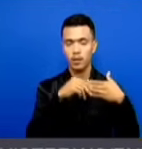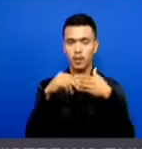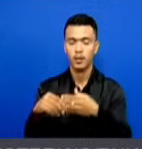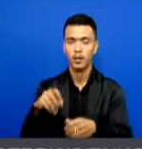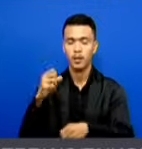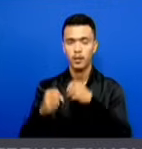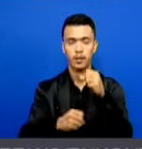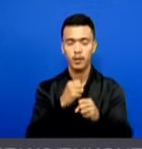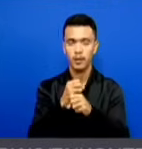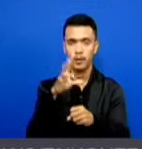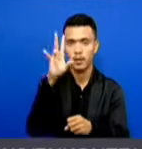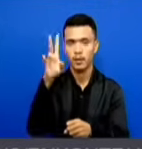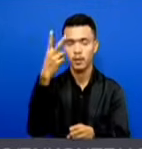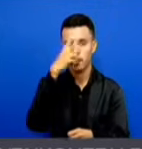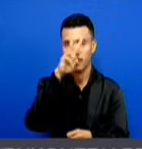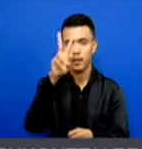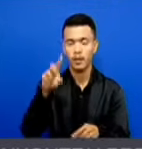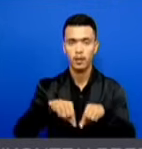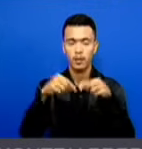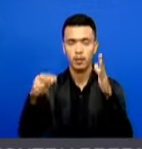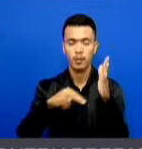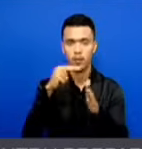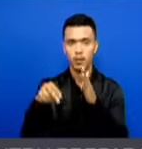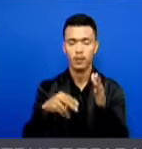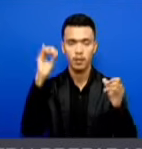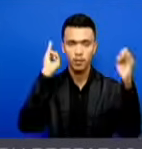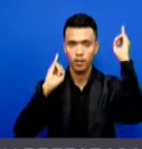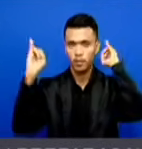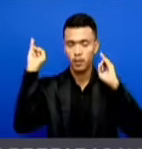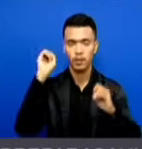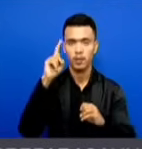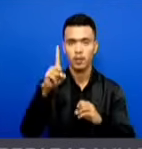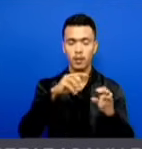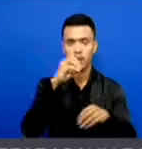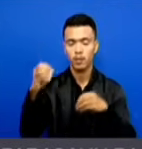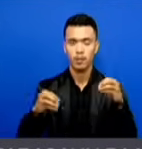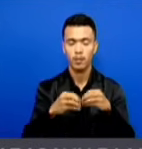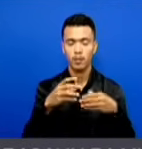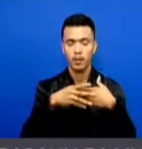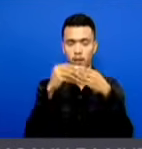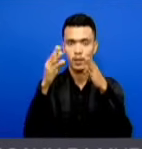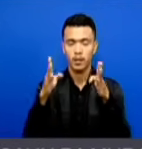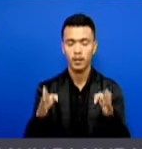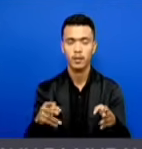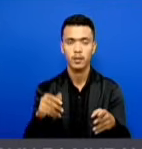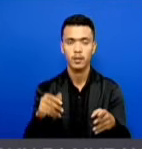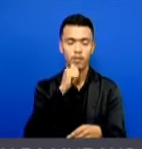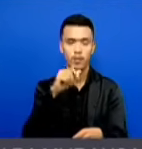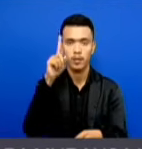durante tinang hidu. Tirmai takompanya pakote informativo ida, kona ba, jornada liderança comunitária